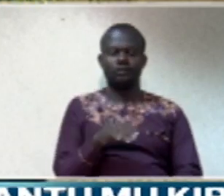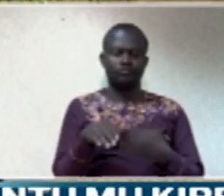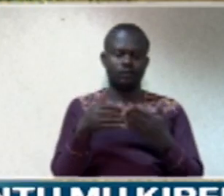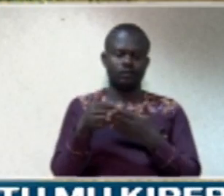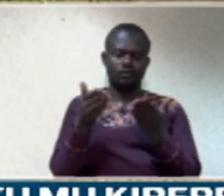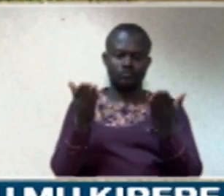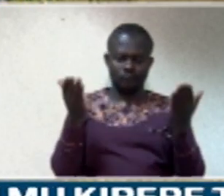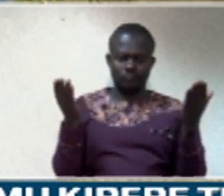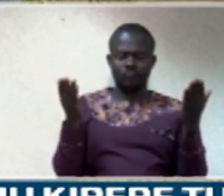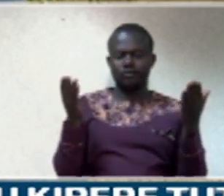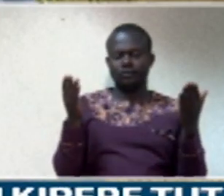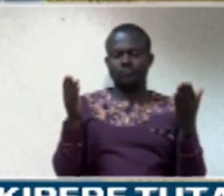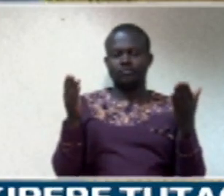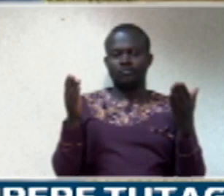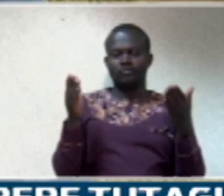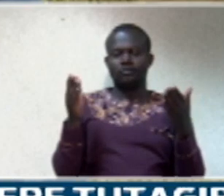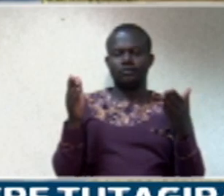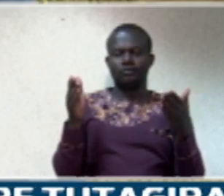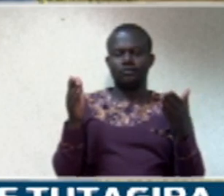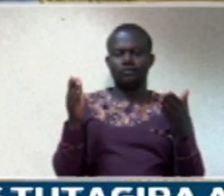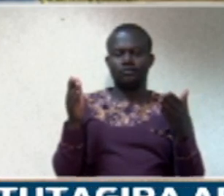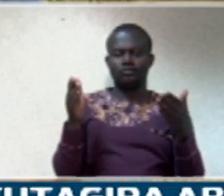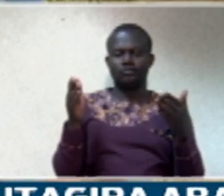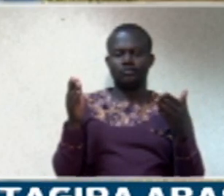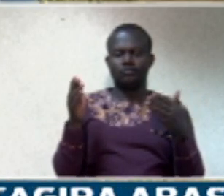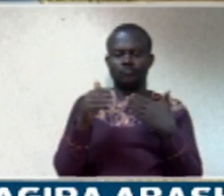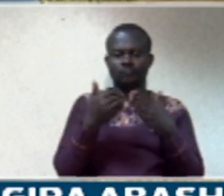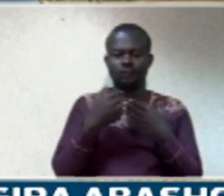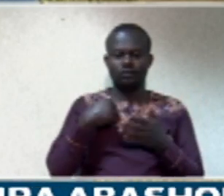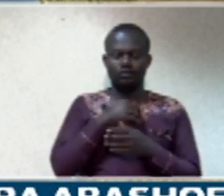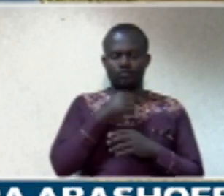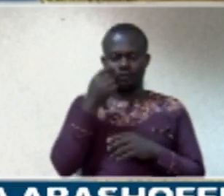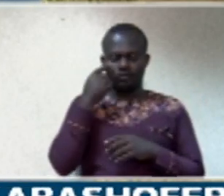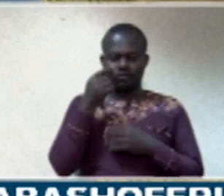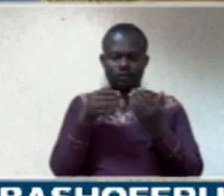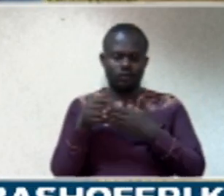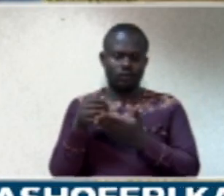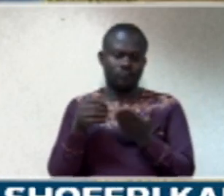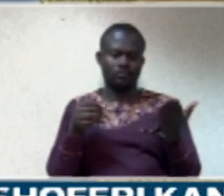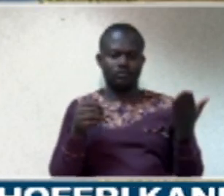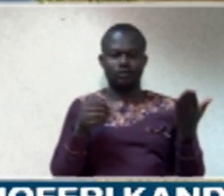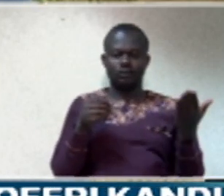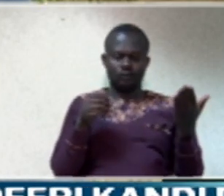Rwanda bwakomeje kutuba hafi bakagenda batubwira uko bihagaze